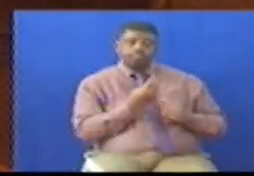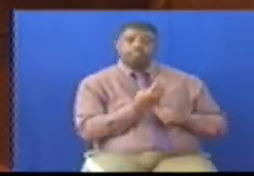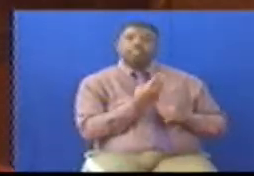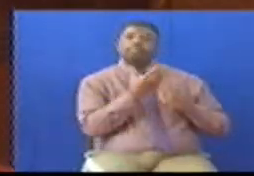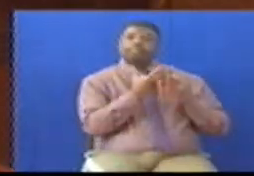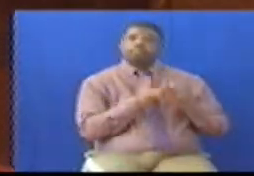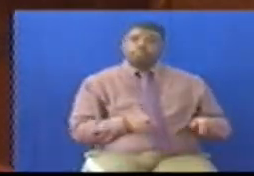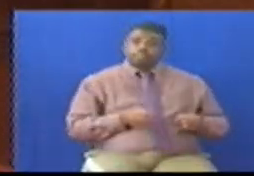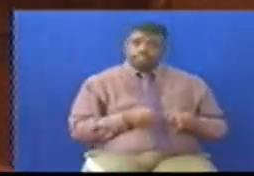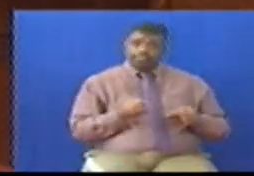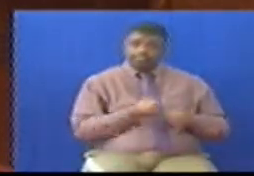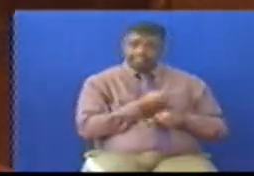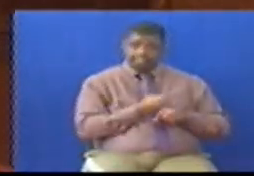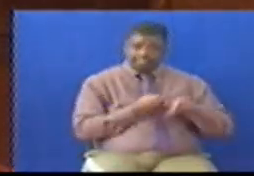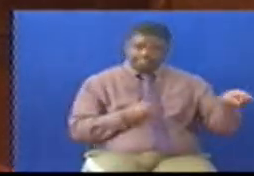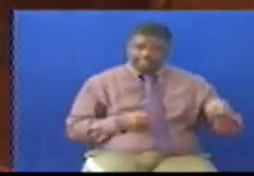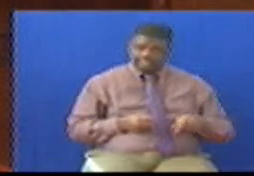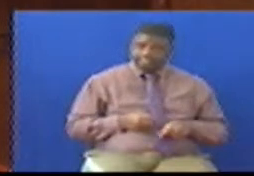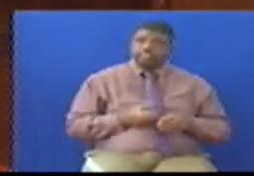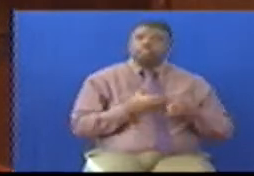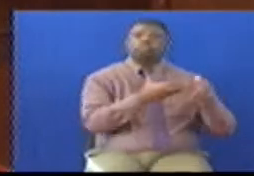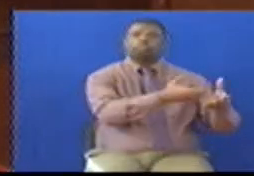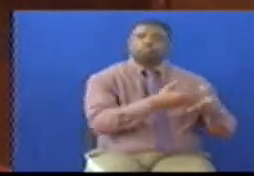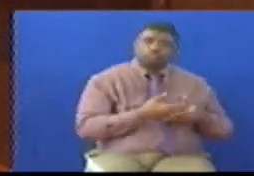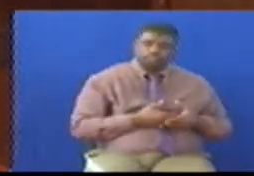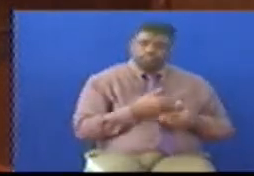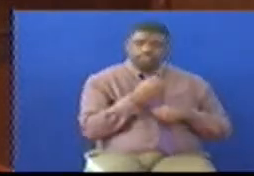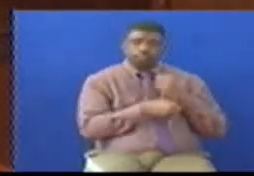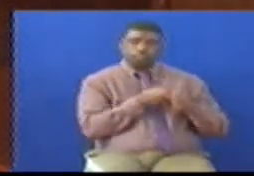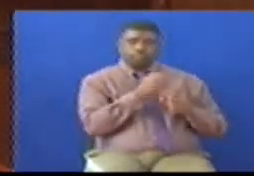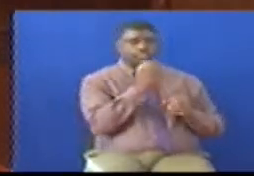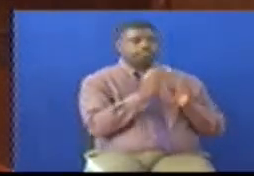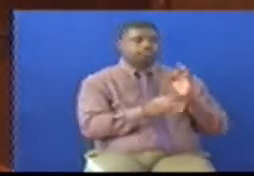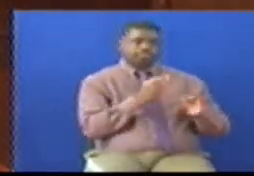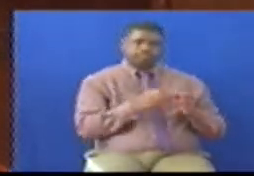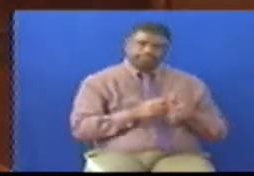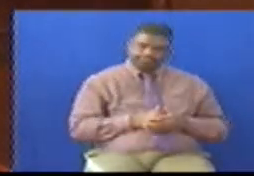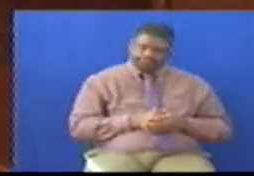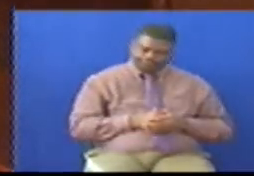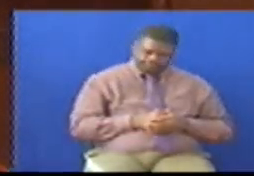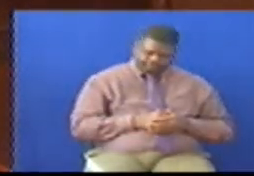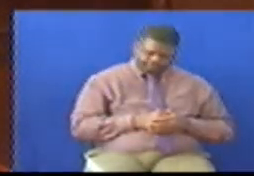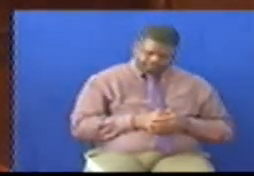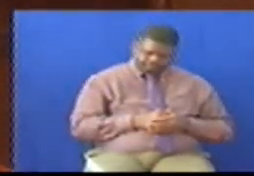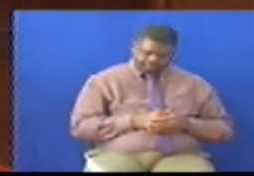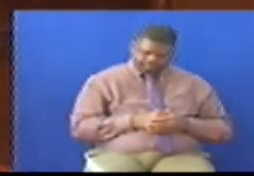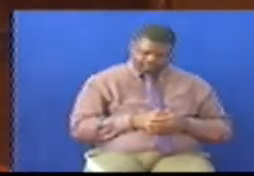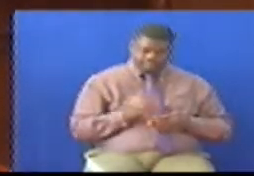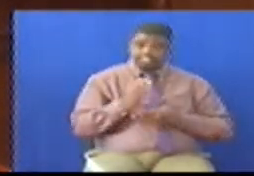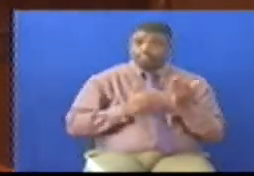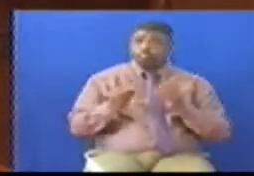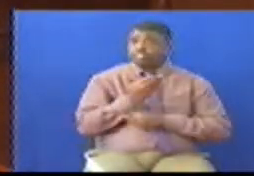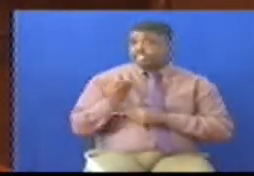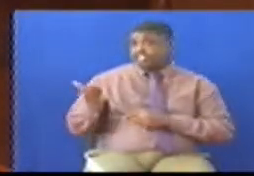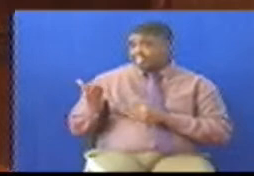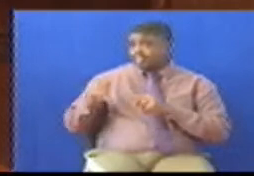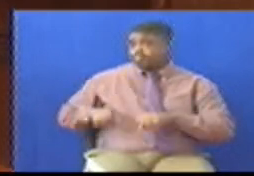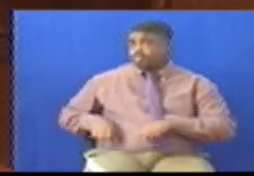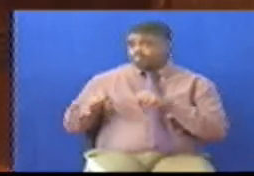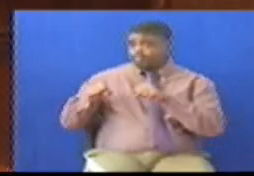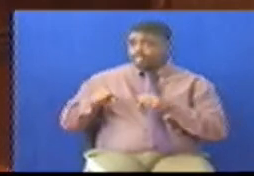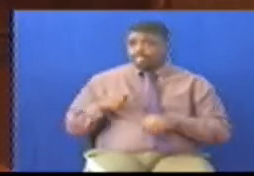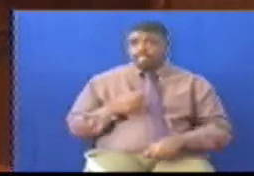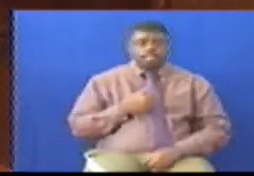na wafanyakazi, basi zote hizi zichukuliwe hatua inavyostahili. Eneo lingine, Mheshimiwa Spika, ni mamlaka ya